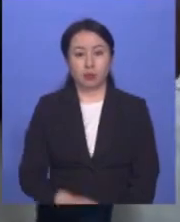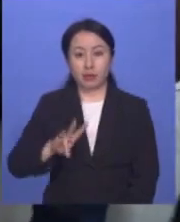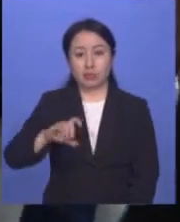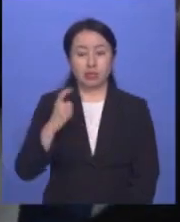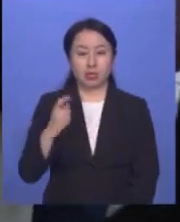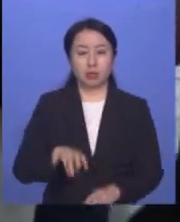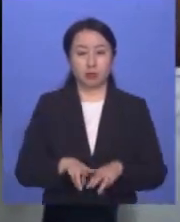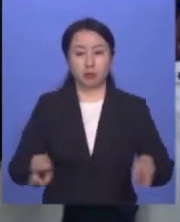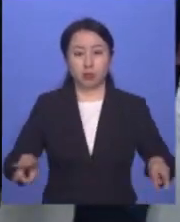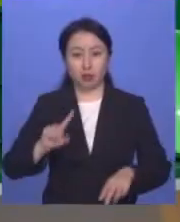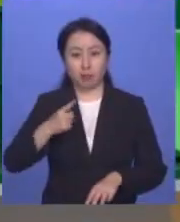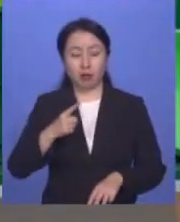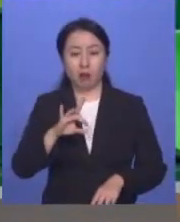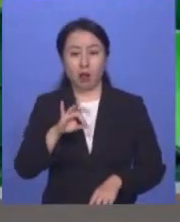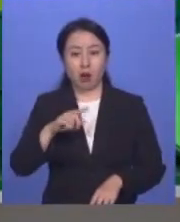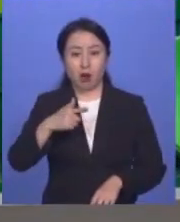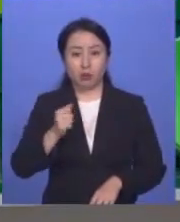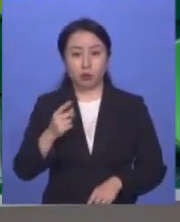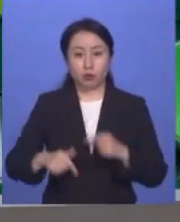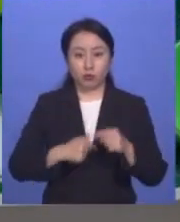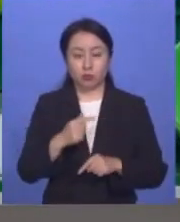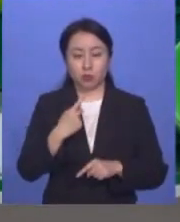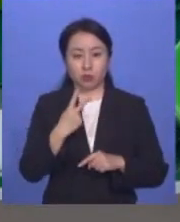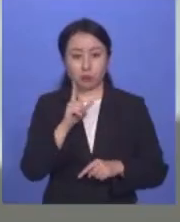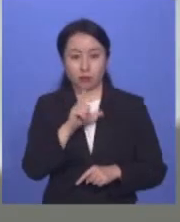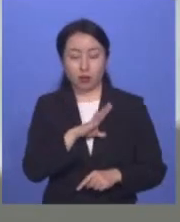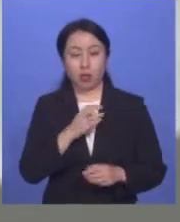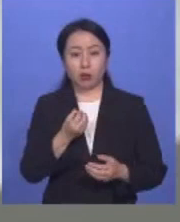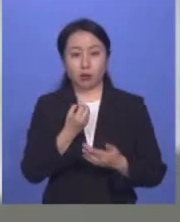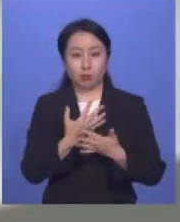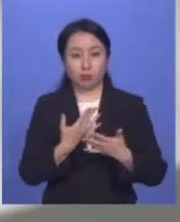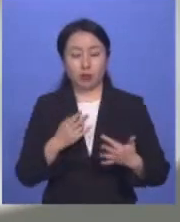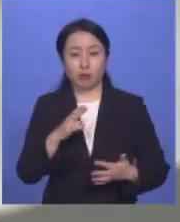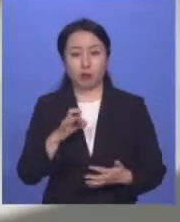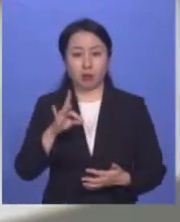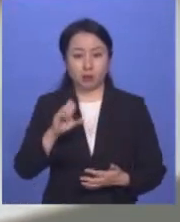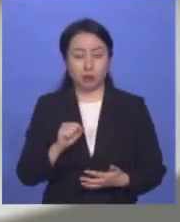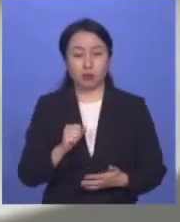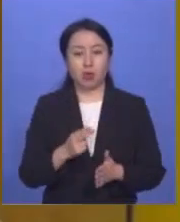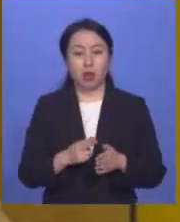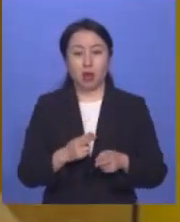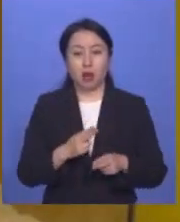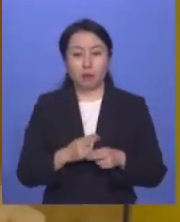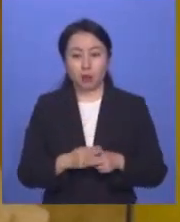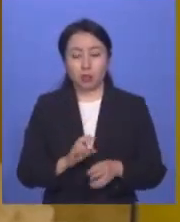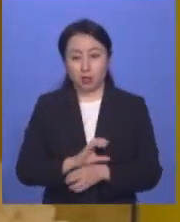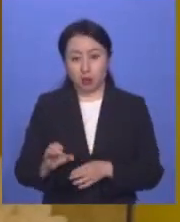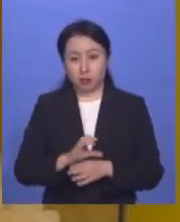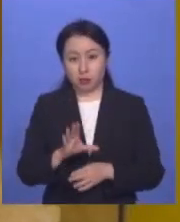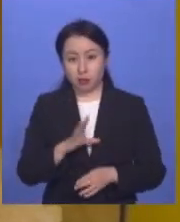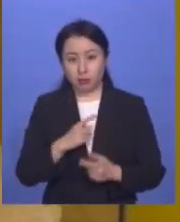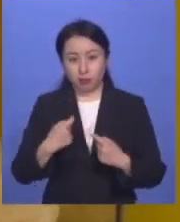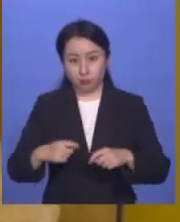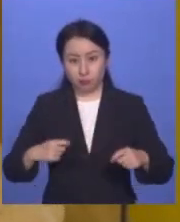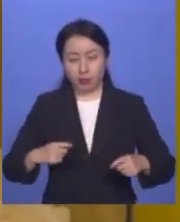экономика министрі алдымен Радуга көпсалалы кәсіпорнына барды. Онда азық-түлік өнімдерін пластмассадан және металдан жасалған бұйымдарды, тұрмыстық химия